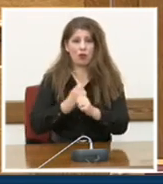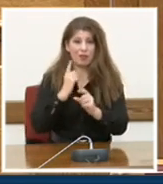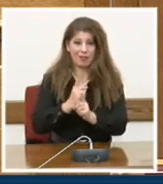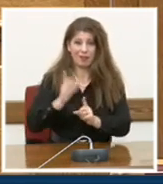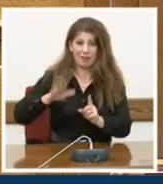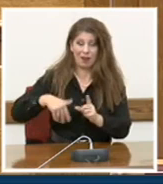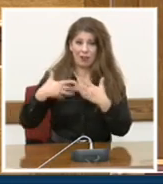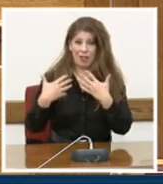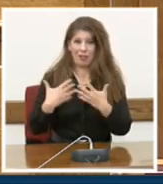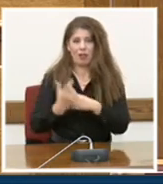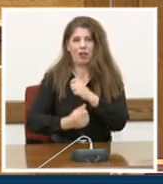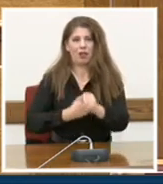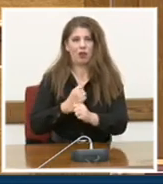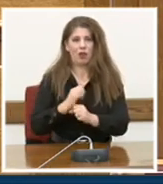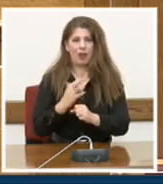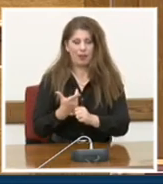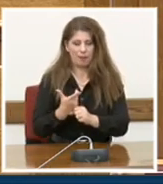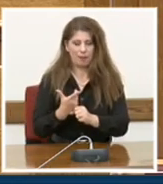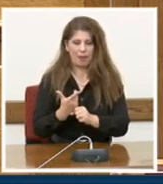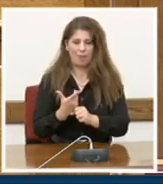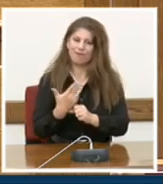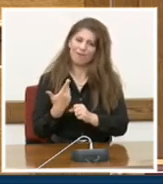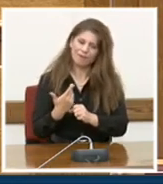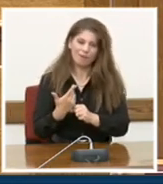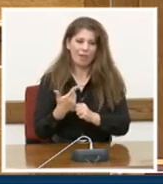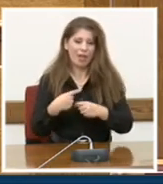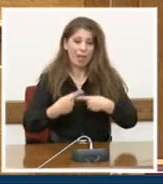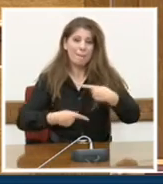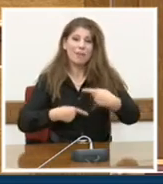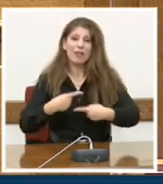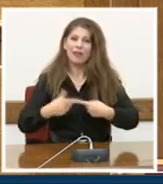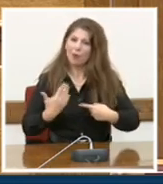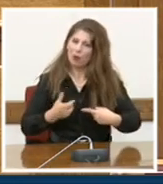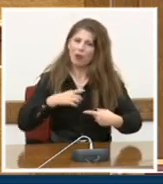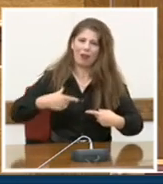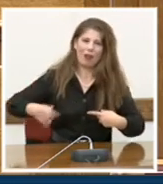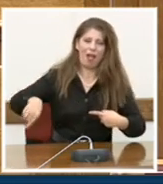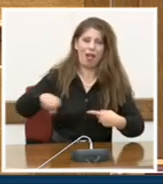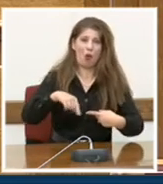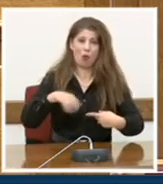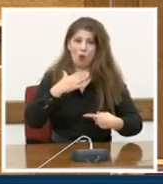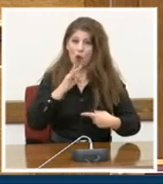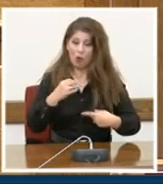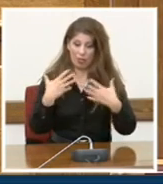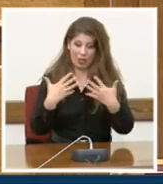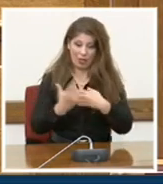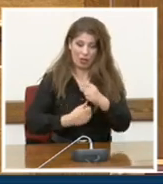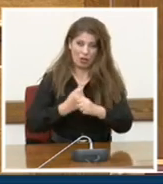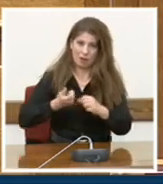μια πείρας που υπάρχει πλέον στο λαό, ακριβώς γιατί αυτή τη δεκαετία που πέρασε